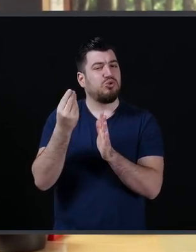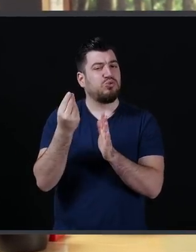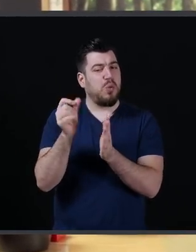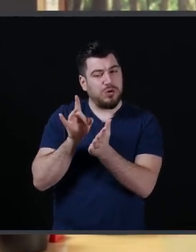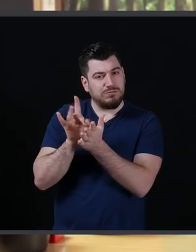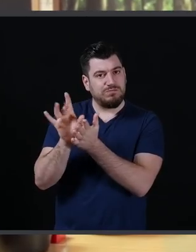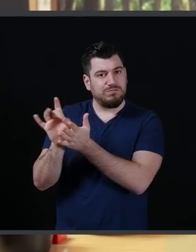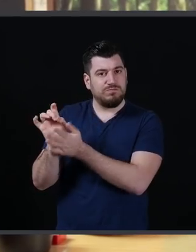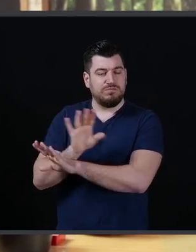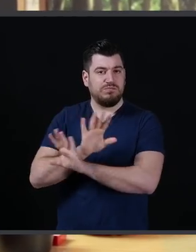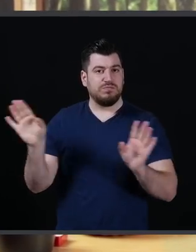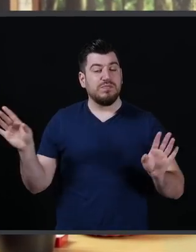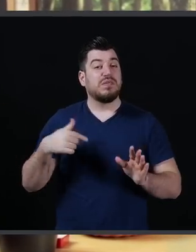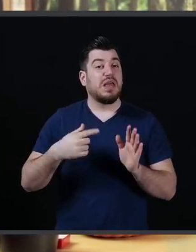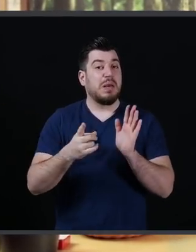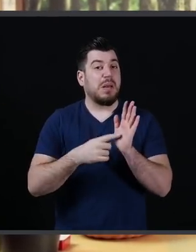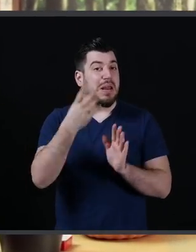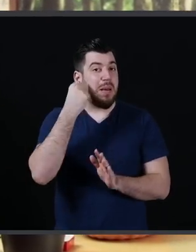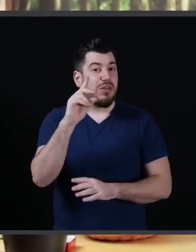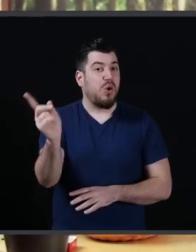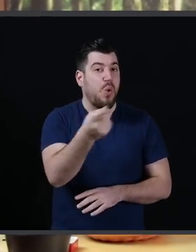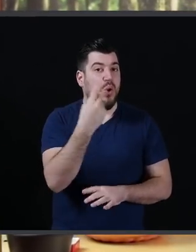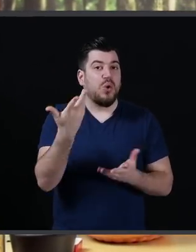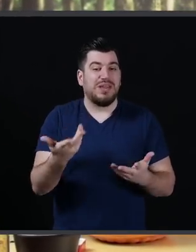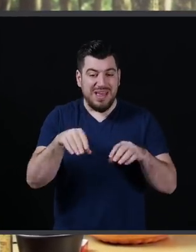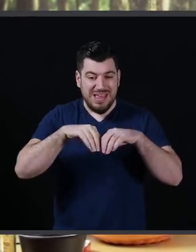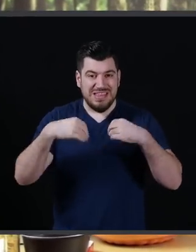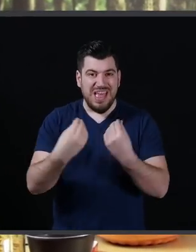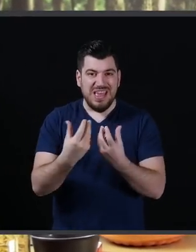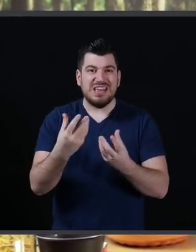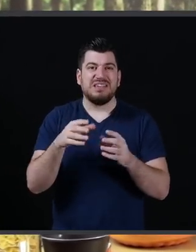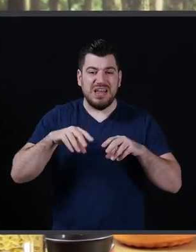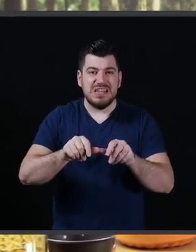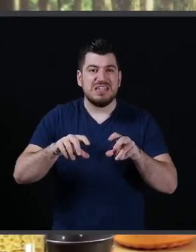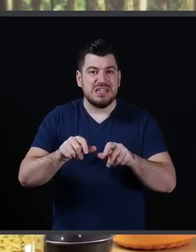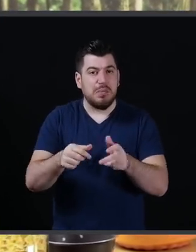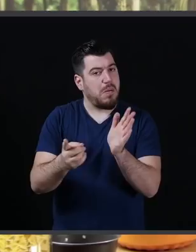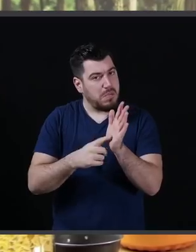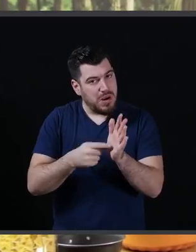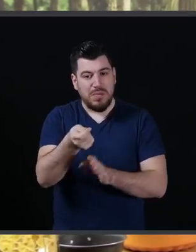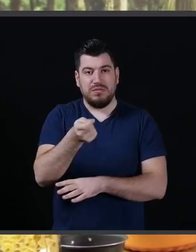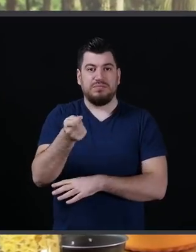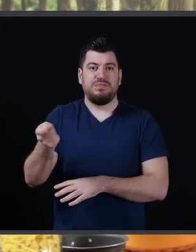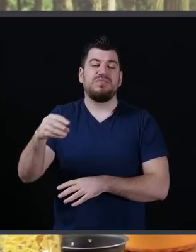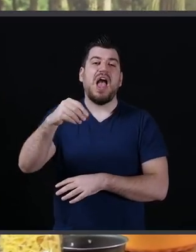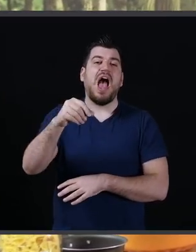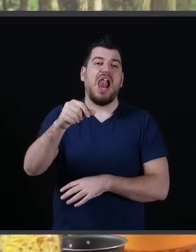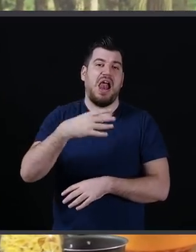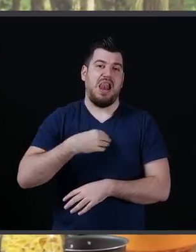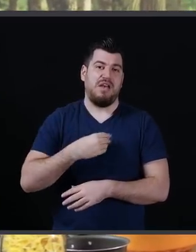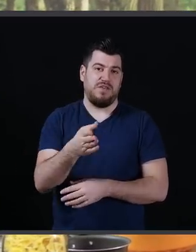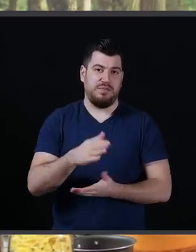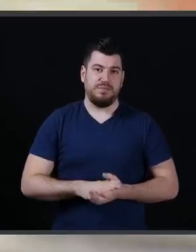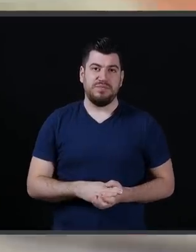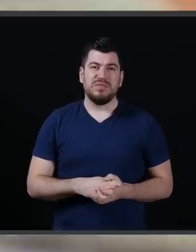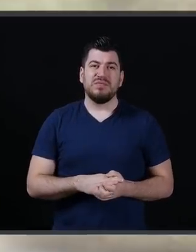ότι σε όλα τα κέικ Και σε όλες αυτές τις ζύμεις στις αφράτες Καλό θα είναι να περνάμε τα αλεύρι Γιατί βλέπετε δυσκολεύεται να περάσει Που σημαίνει ότι έχει μικρά γορμπαλάκια Υπάρχει